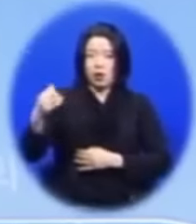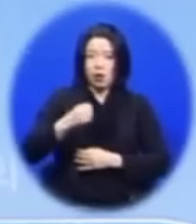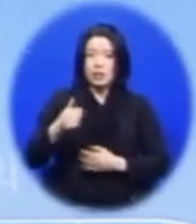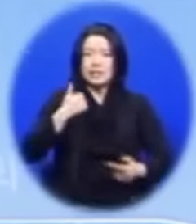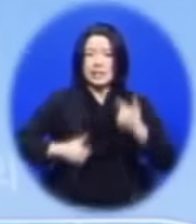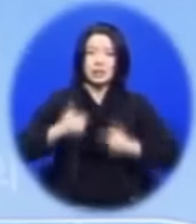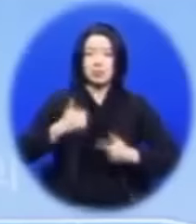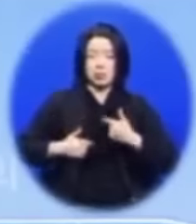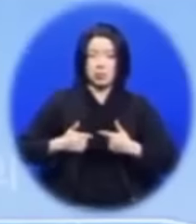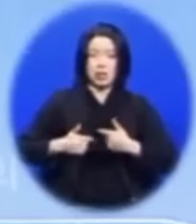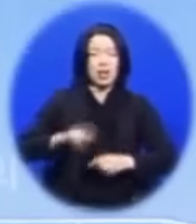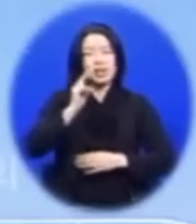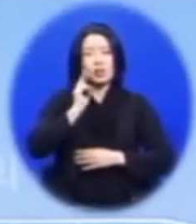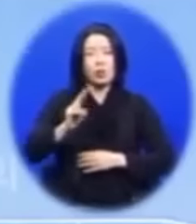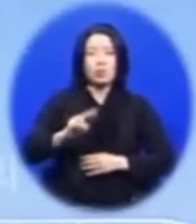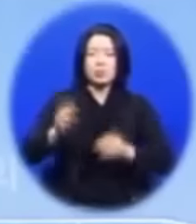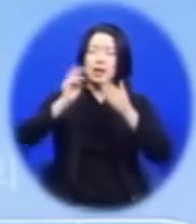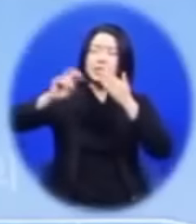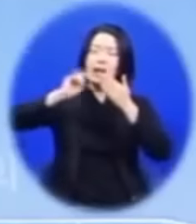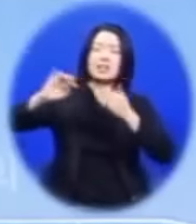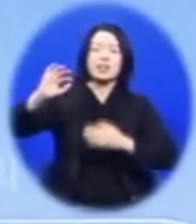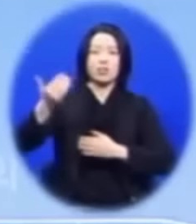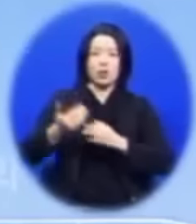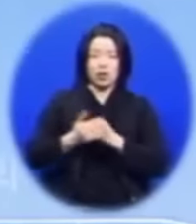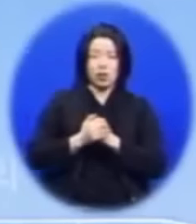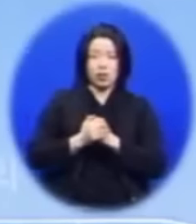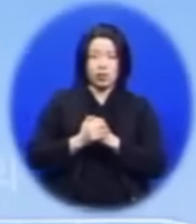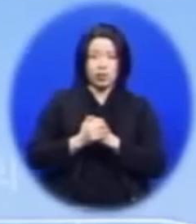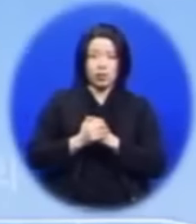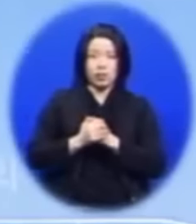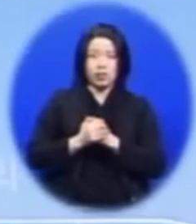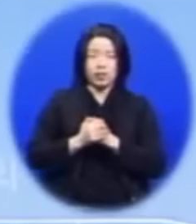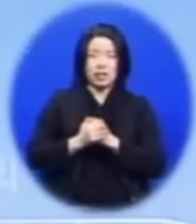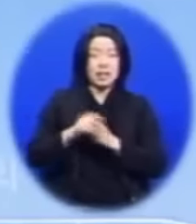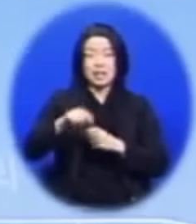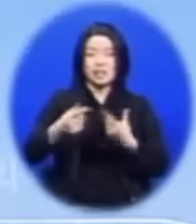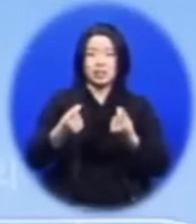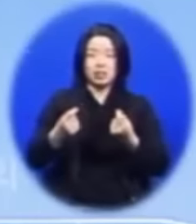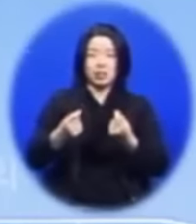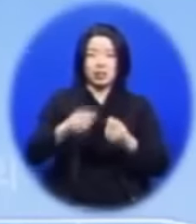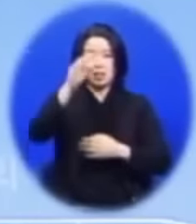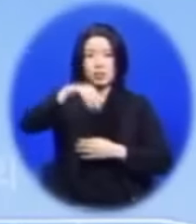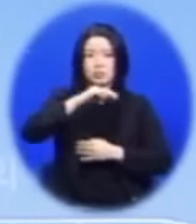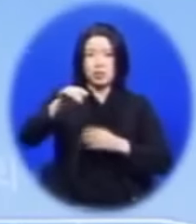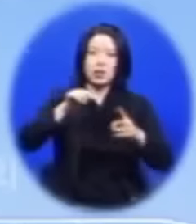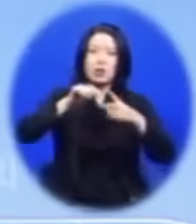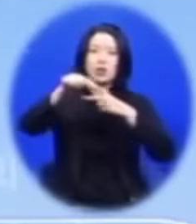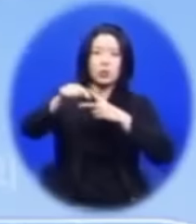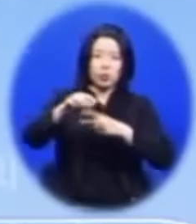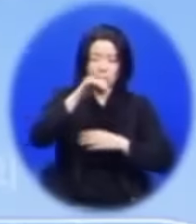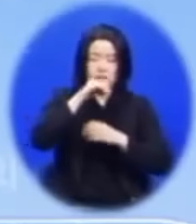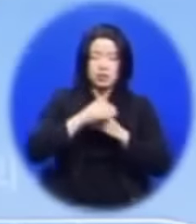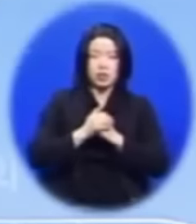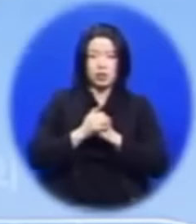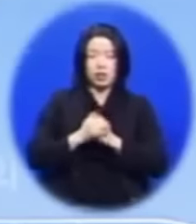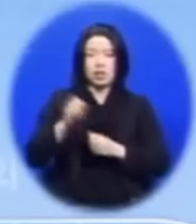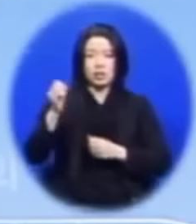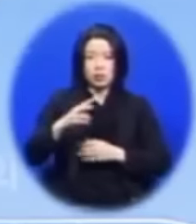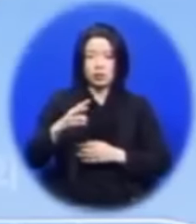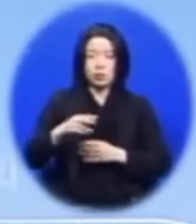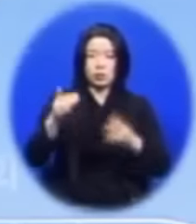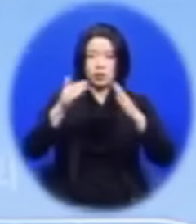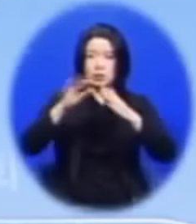기쁨이 너무나 찬양이 되는 겁니다 이렇게 그는 십자가를 통과했어요 그리고 집으로